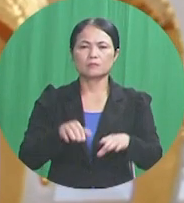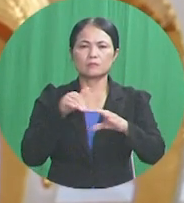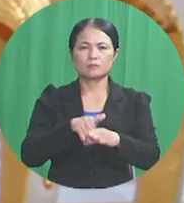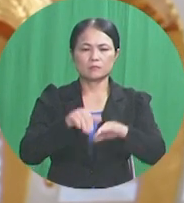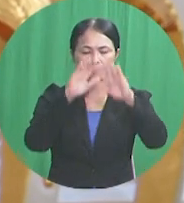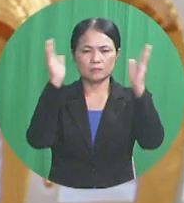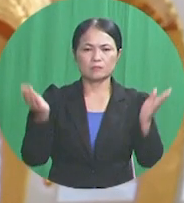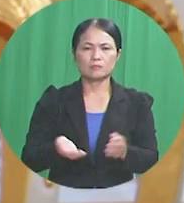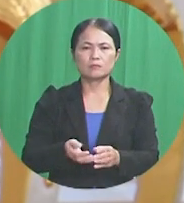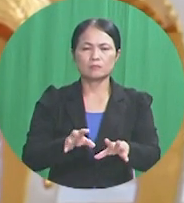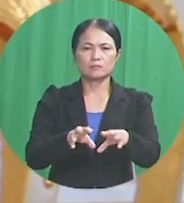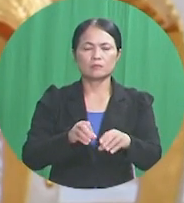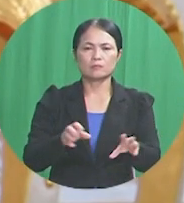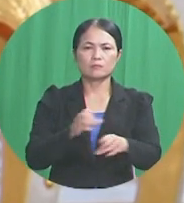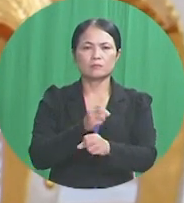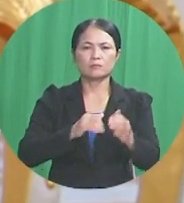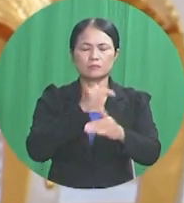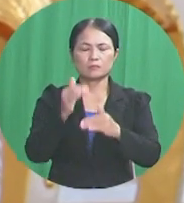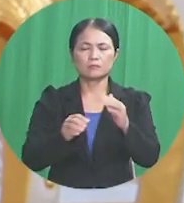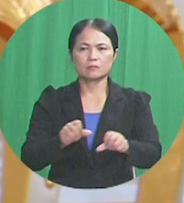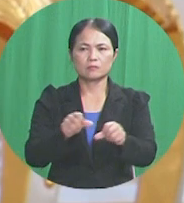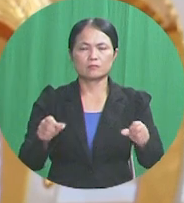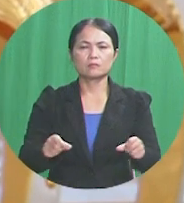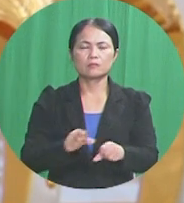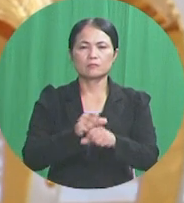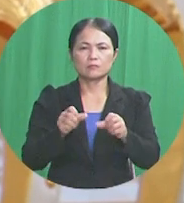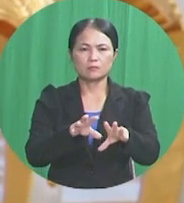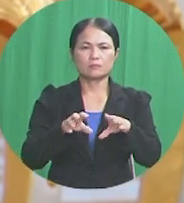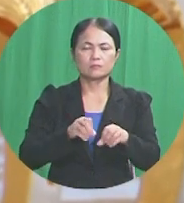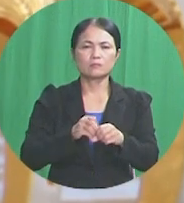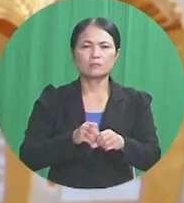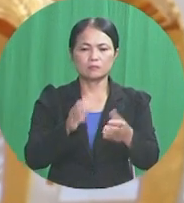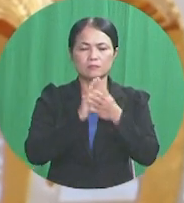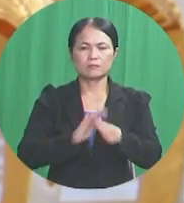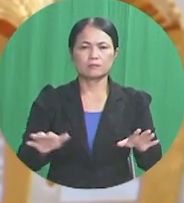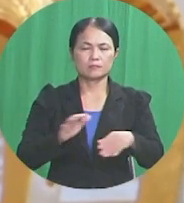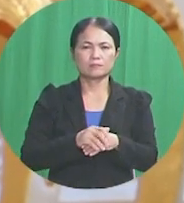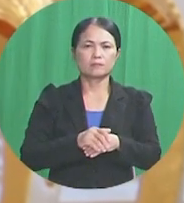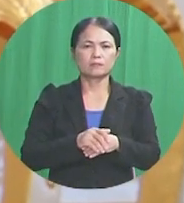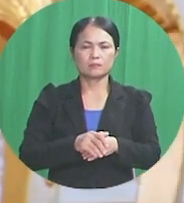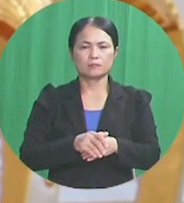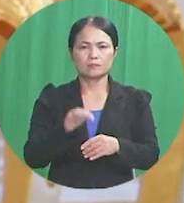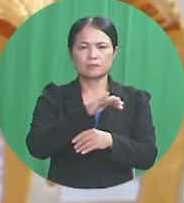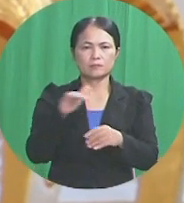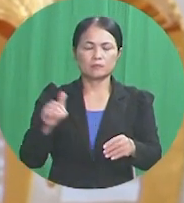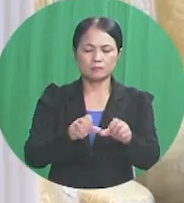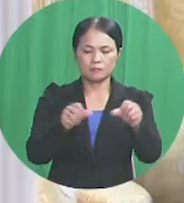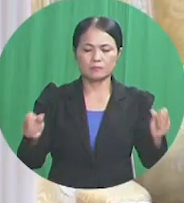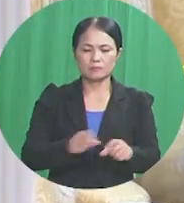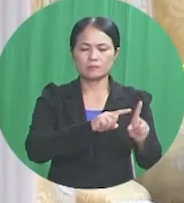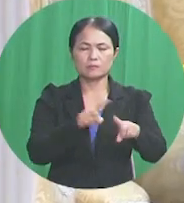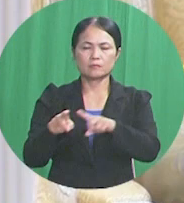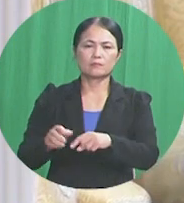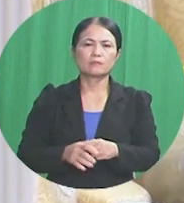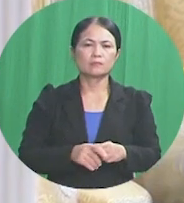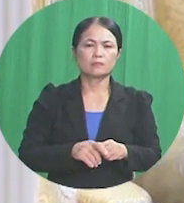น้องปีพบโลกดำใบตุตุลบานกาอภิวัตดับบอนก็โดยจิตตุตุลบานในสกสันติพิบนังเทระพิบดับบอนดติติด